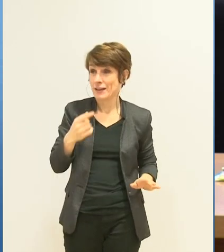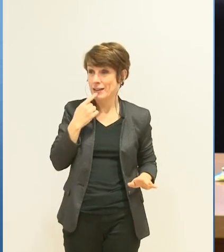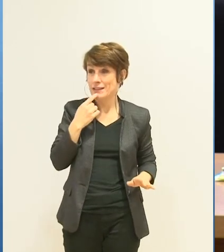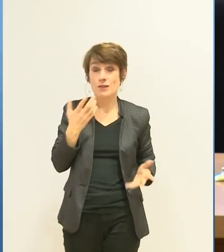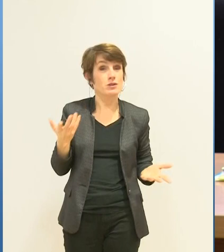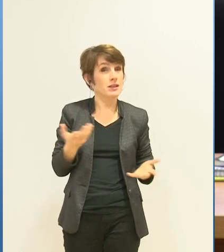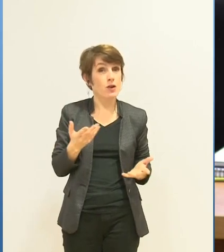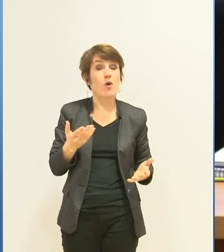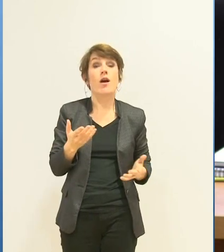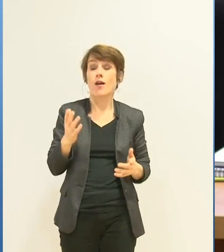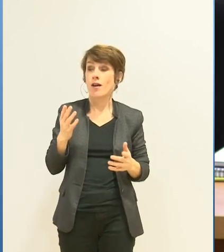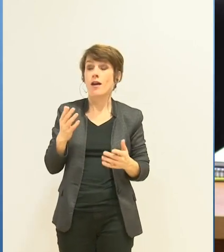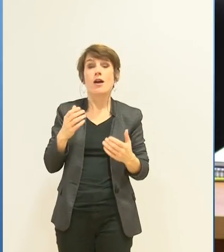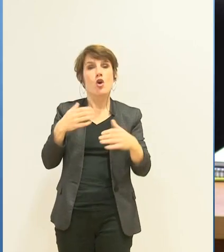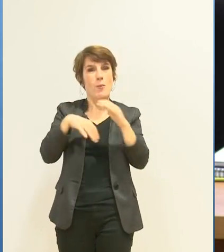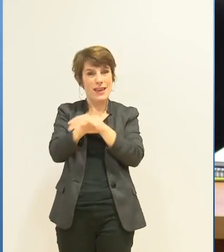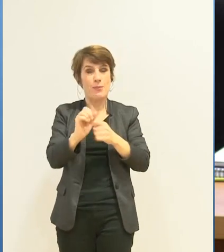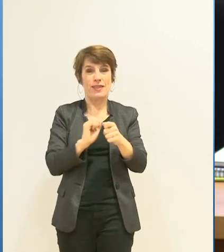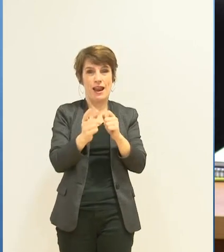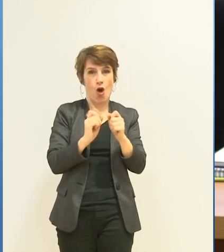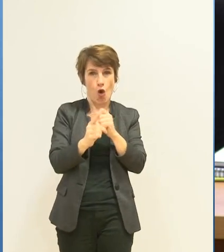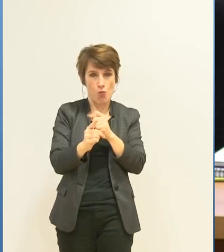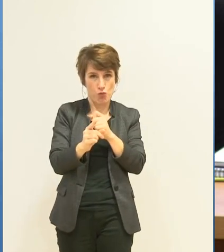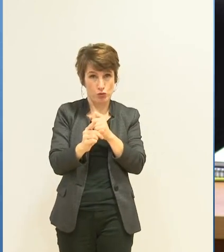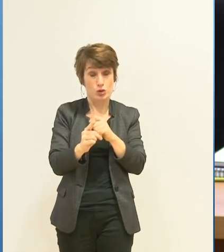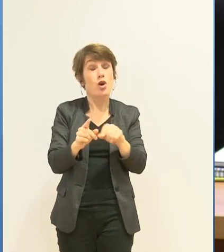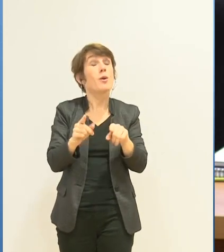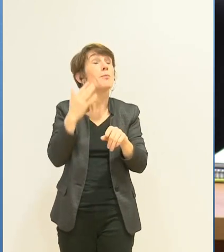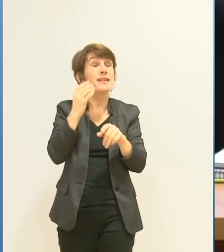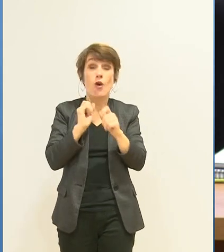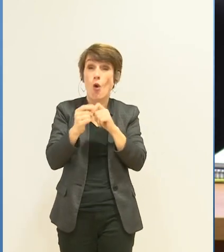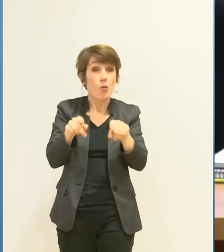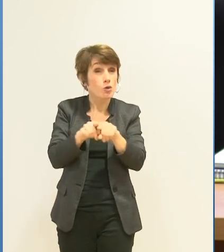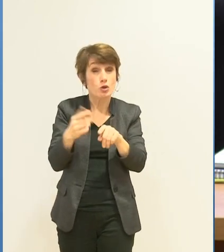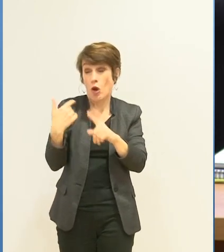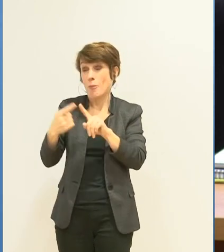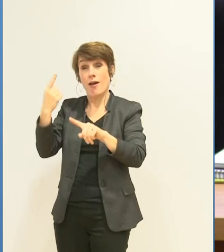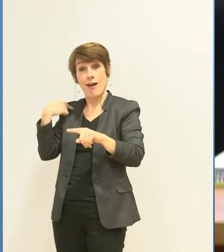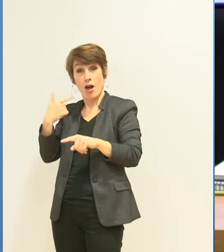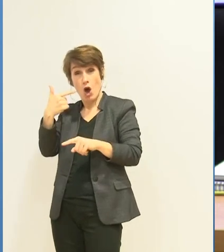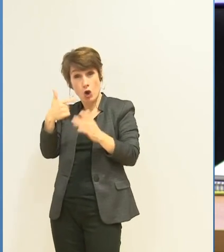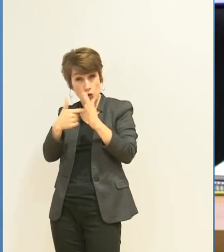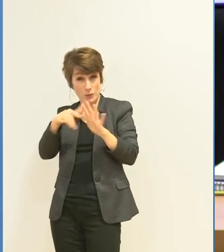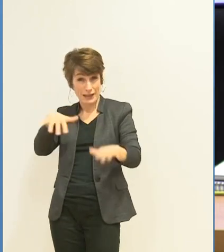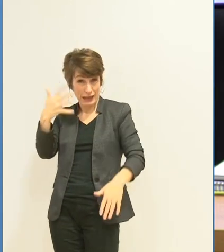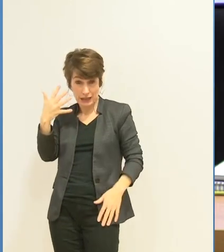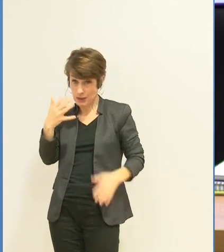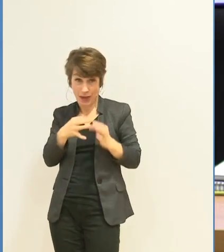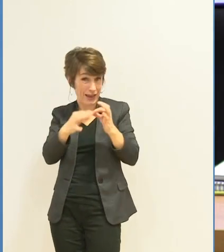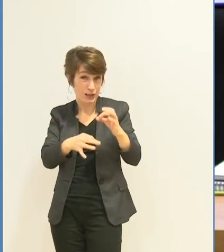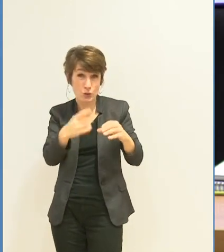qui était fait en 2015 l'épargné nette elle serait très négatif elle